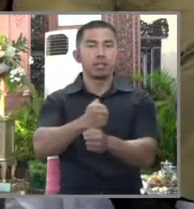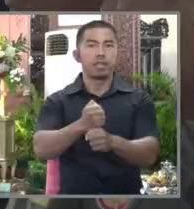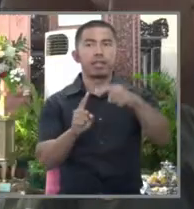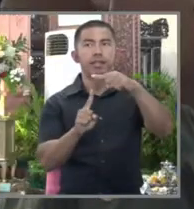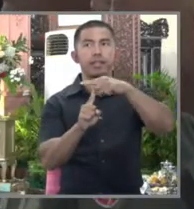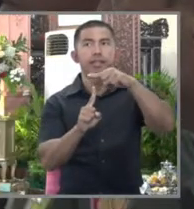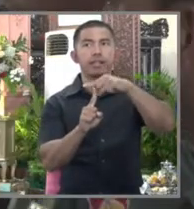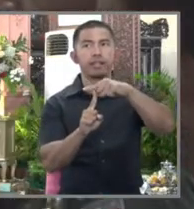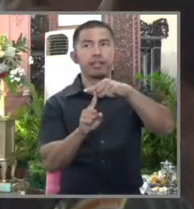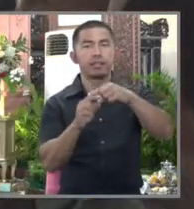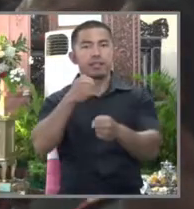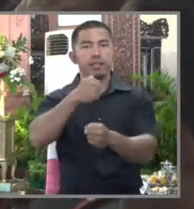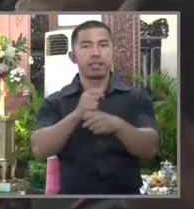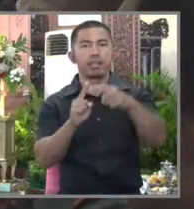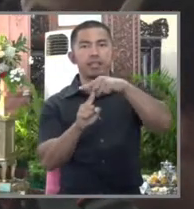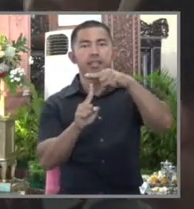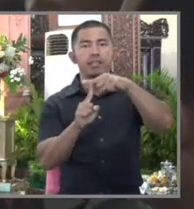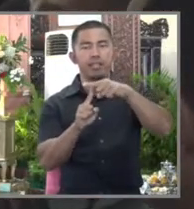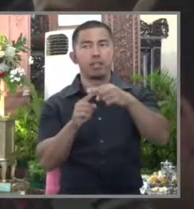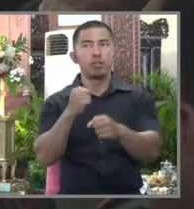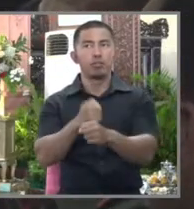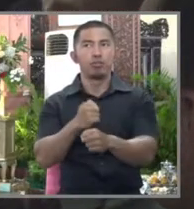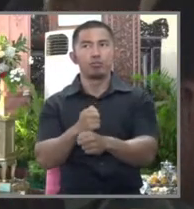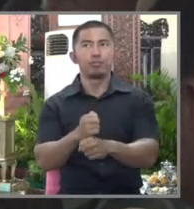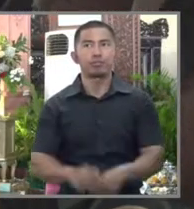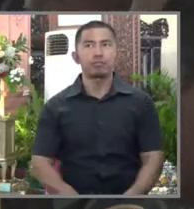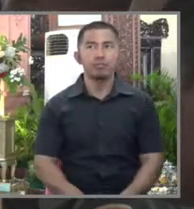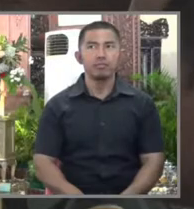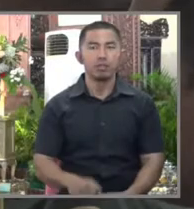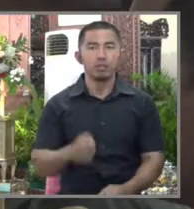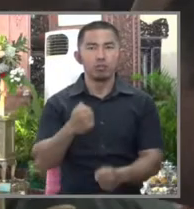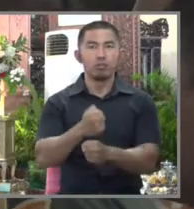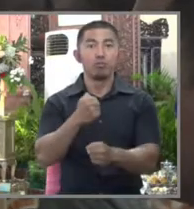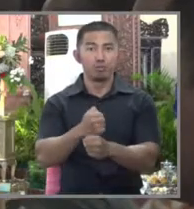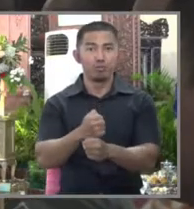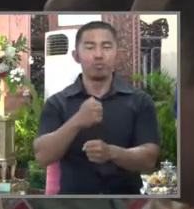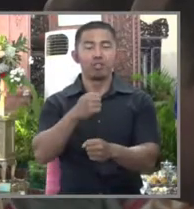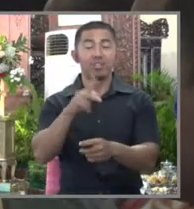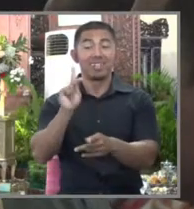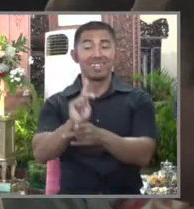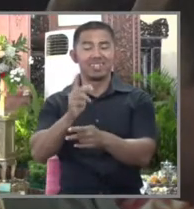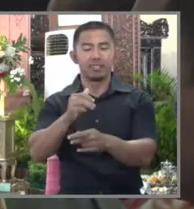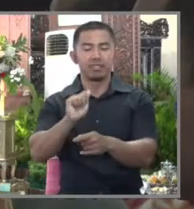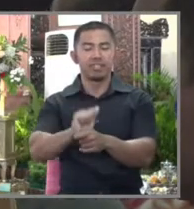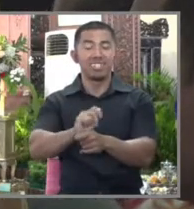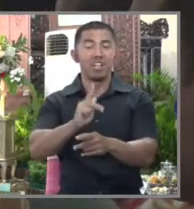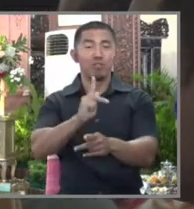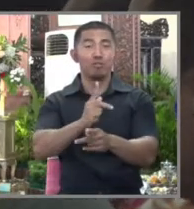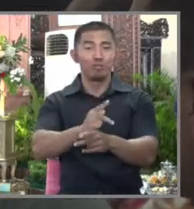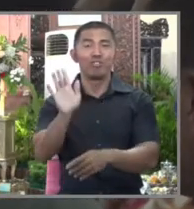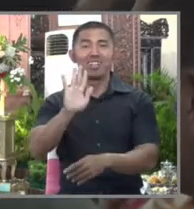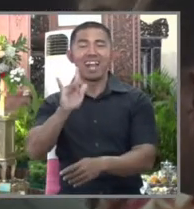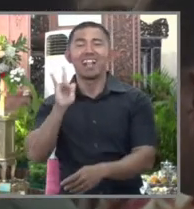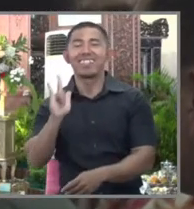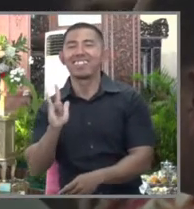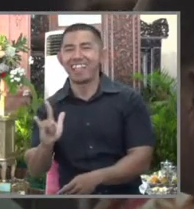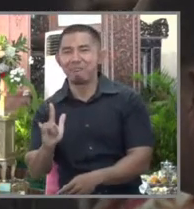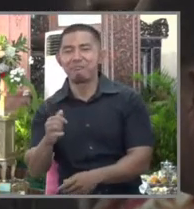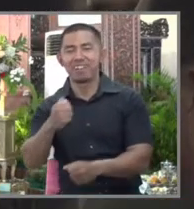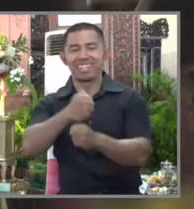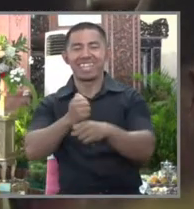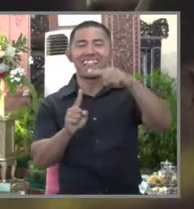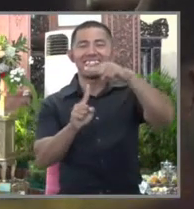bayaran UMK. Apa sertifikasi? Nganti apa lo aku? Ya paranane. Njaluke sing ndi? Mboten. Berkaitan